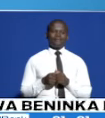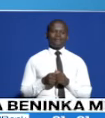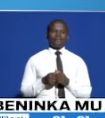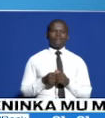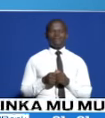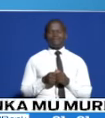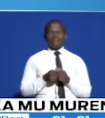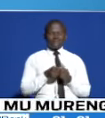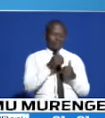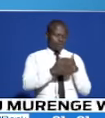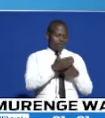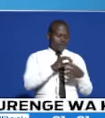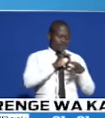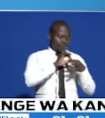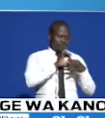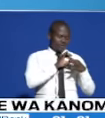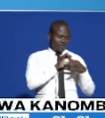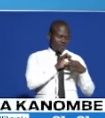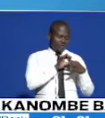Kubana n'umuturanyi